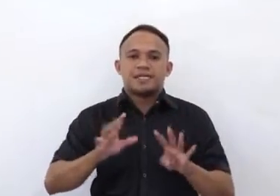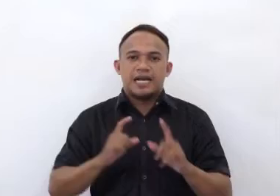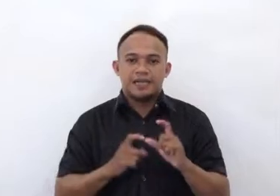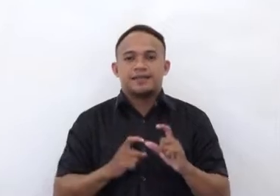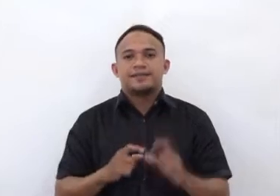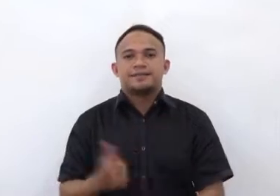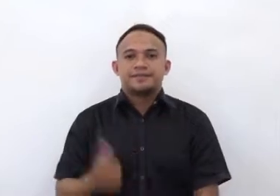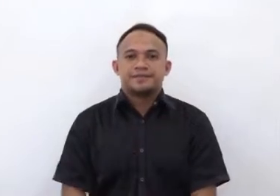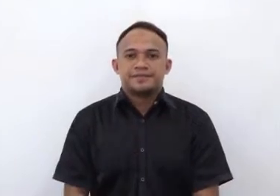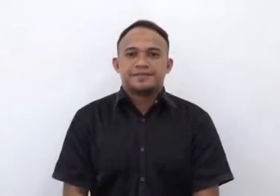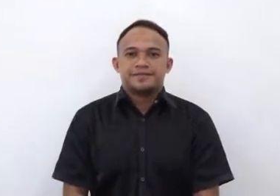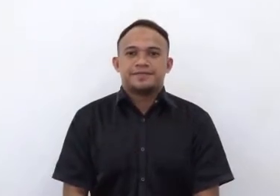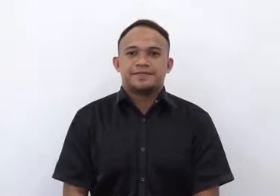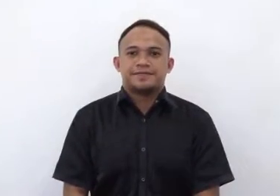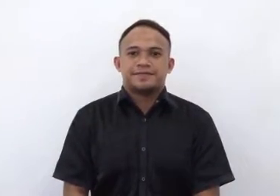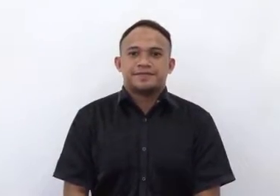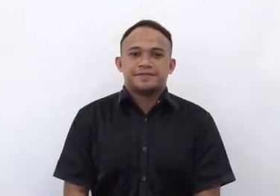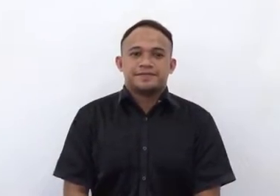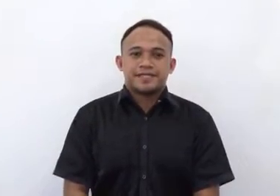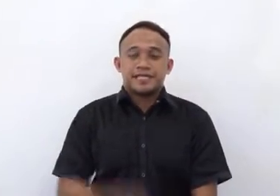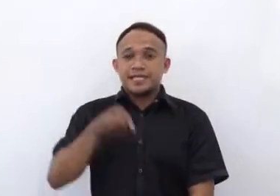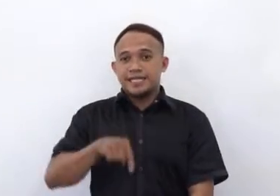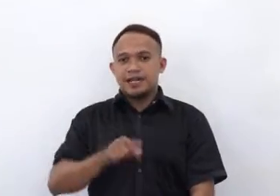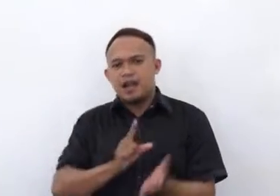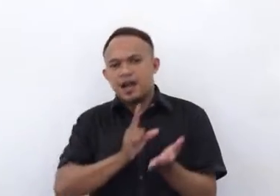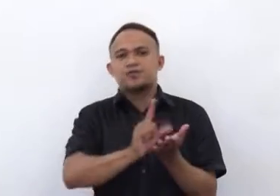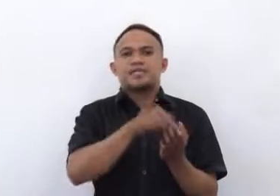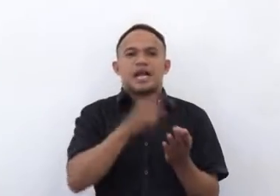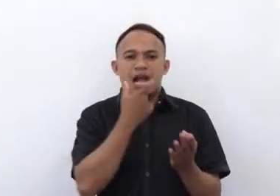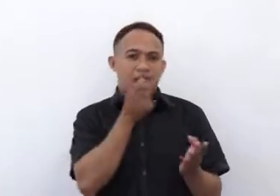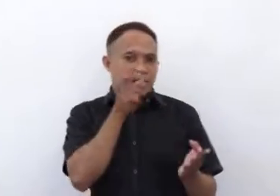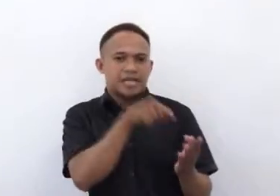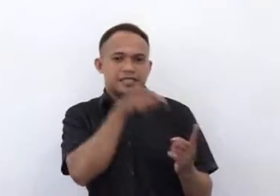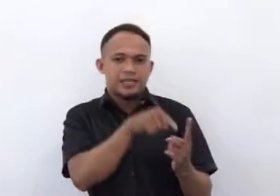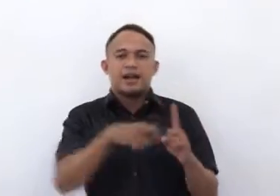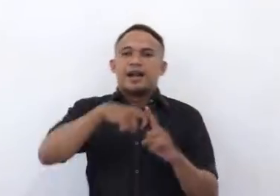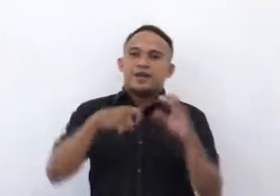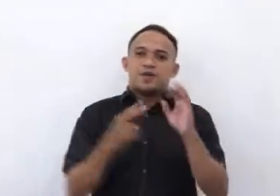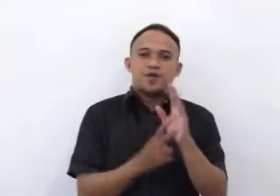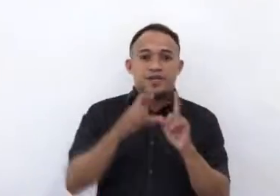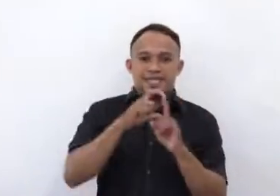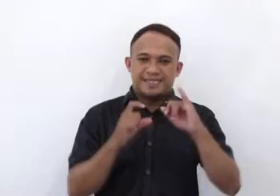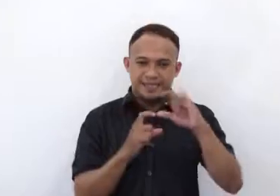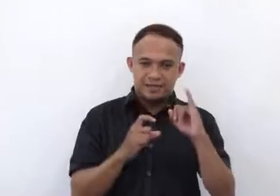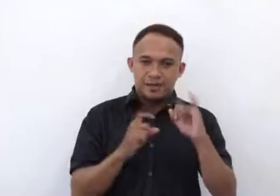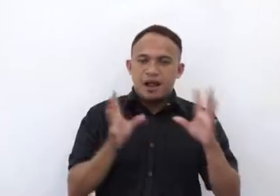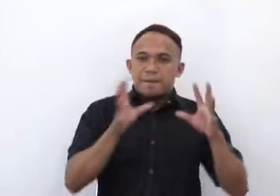penuh. Oleh karena itu butuh kesadaran dan kepedulian bersama.